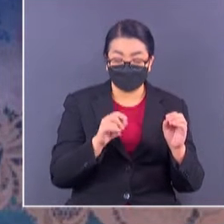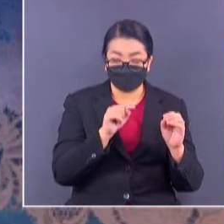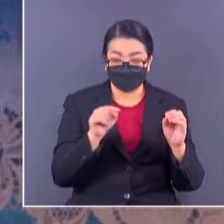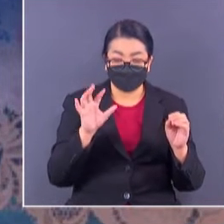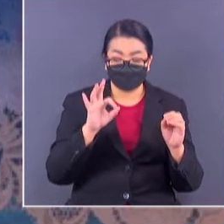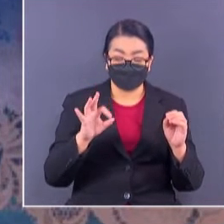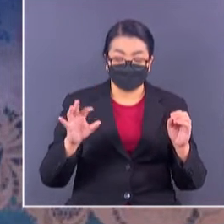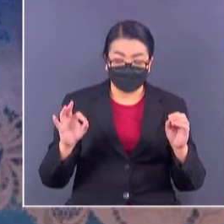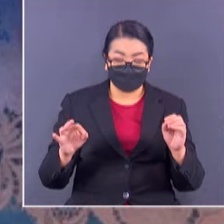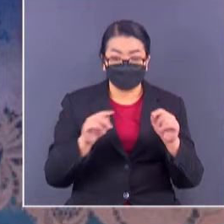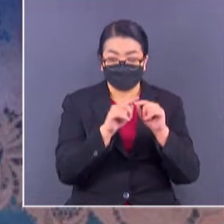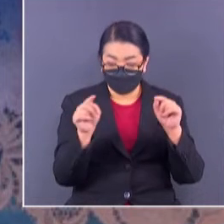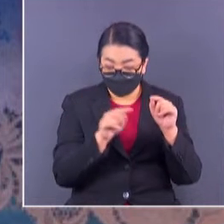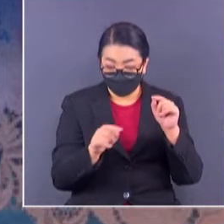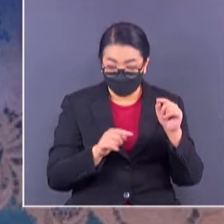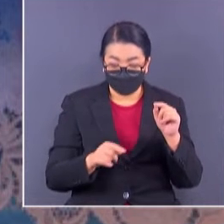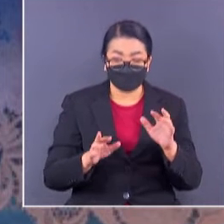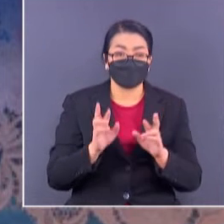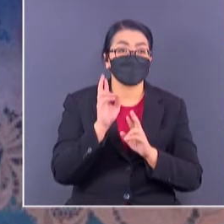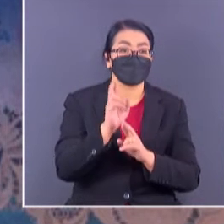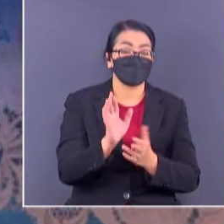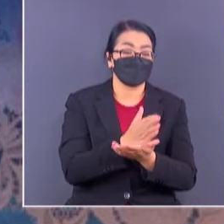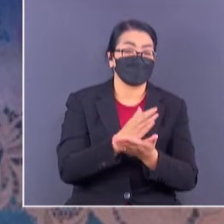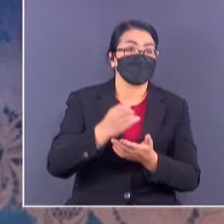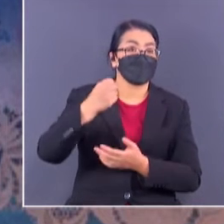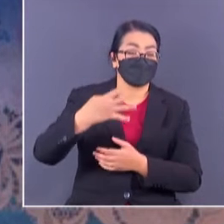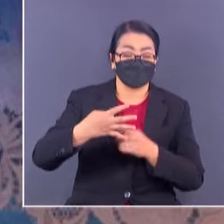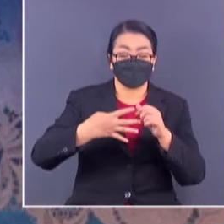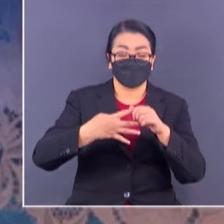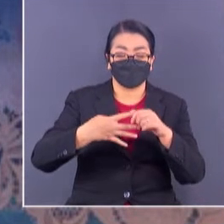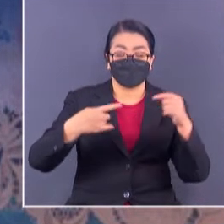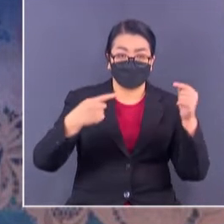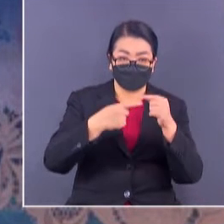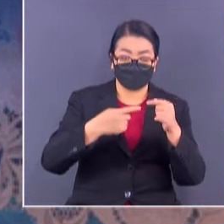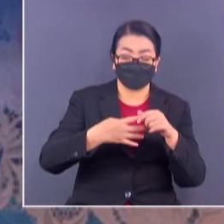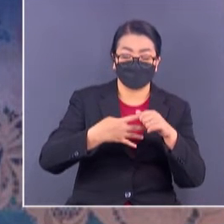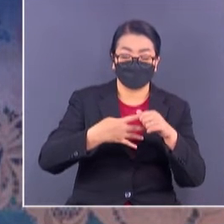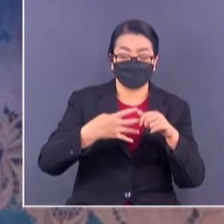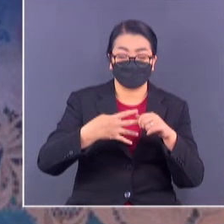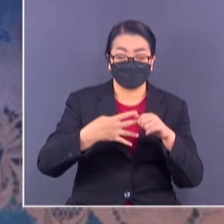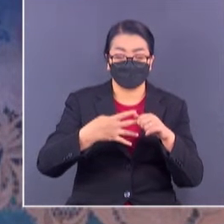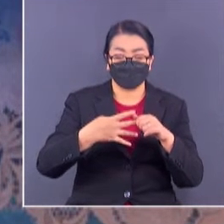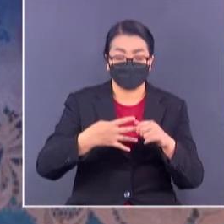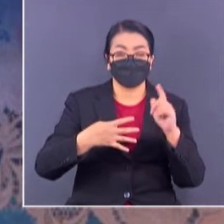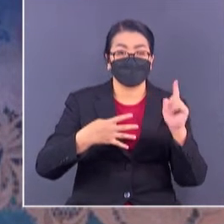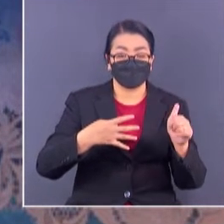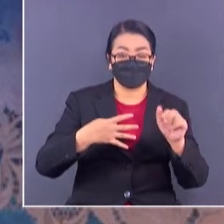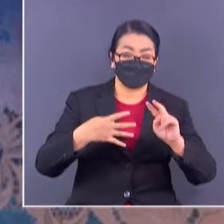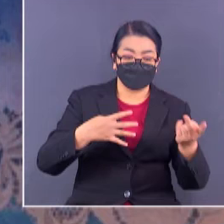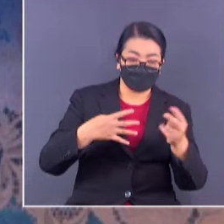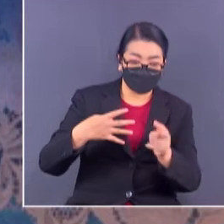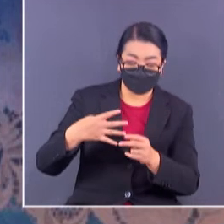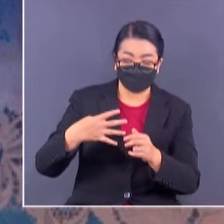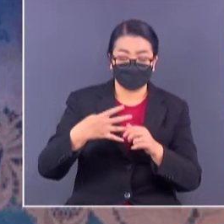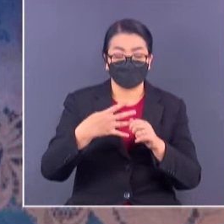ถึง999การออกรางวัลจะแบ่งเป็น4รางวัลค่ะอาทิรางวัลตรงเลขตรงหลักแล้วก็รางวัลหลักสลับหลักหรือโ